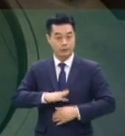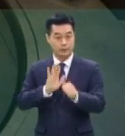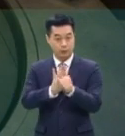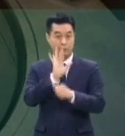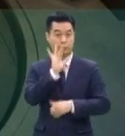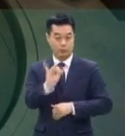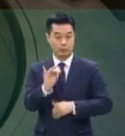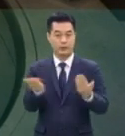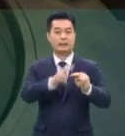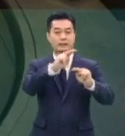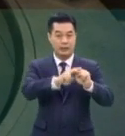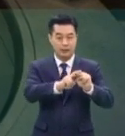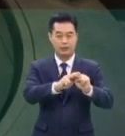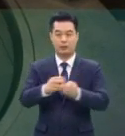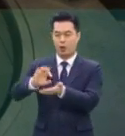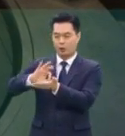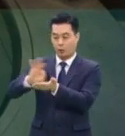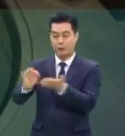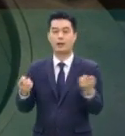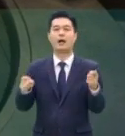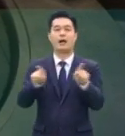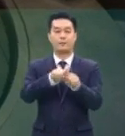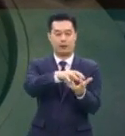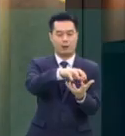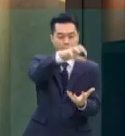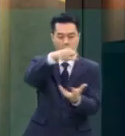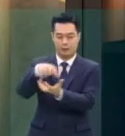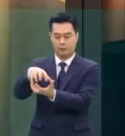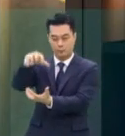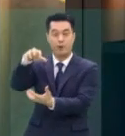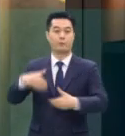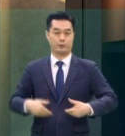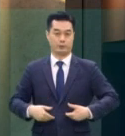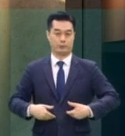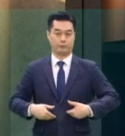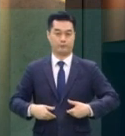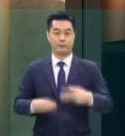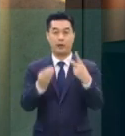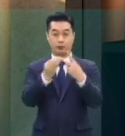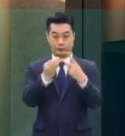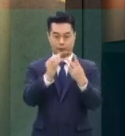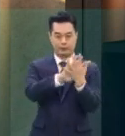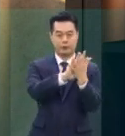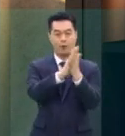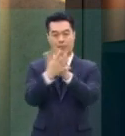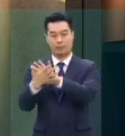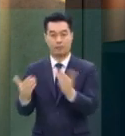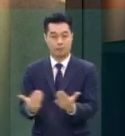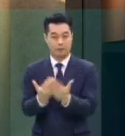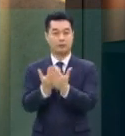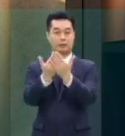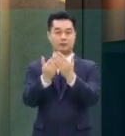일자리와 소비를 함께 늘려야 합니다 두번째는 전환 성장 입니다